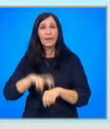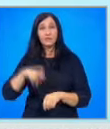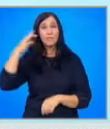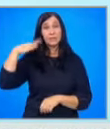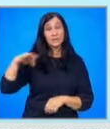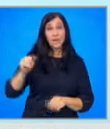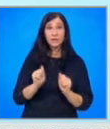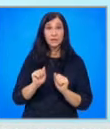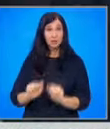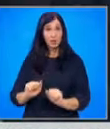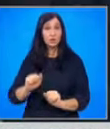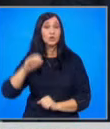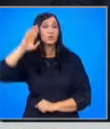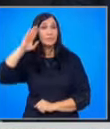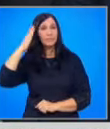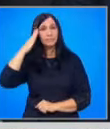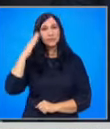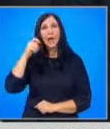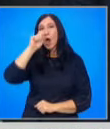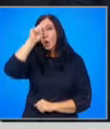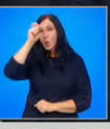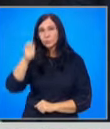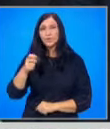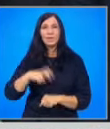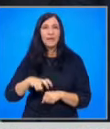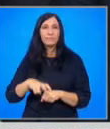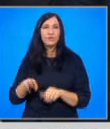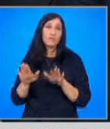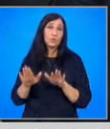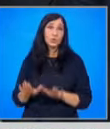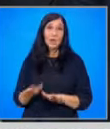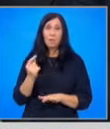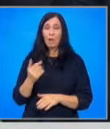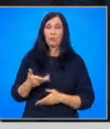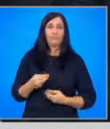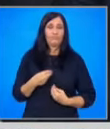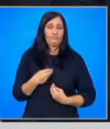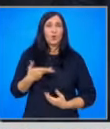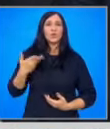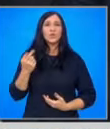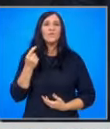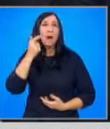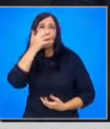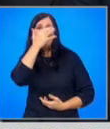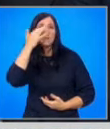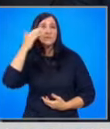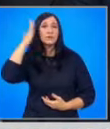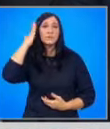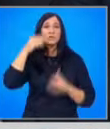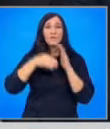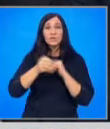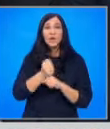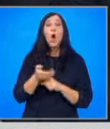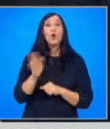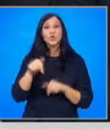защити служебния министър. Ако господин Демерджиев му е останало и малко достоинство и малко мисъл за Министерство на вътрешните работи,